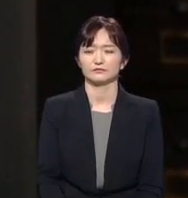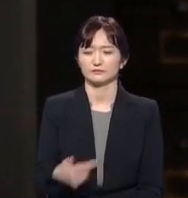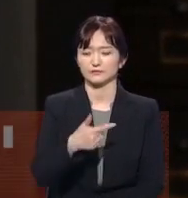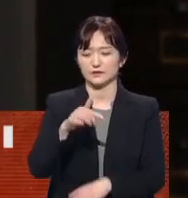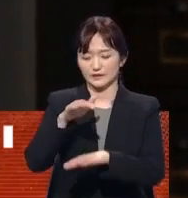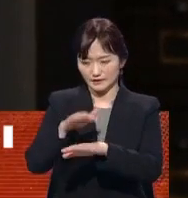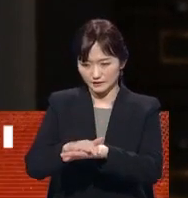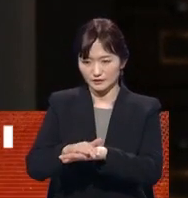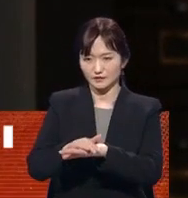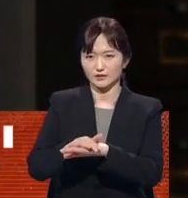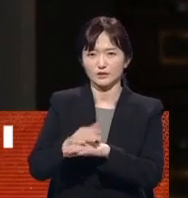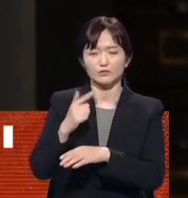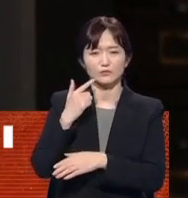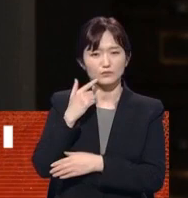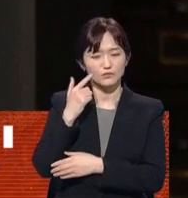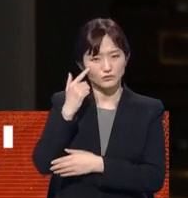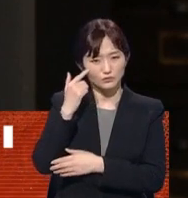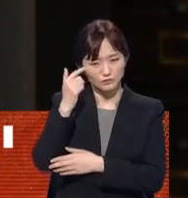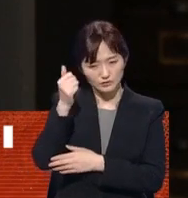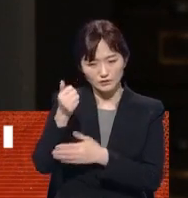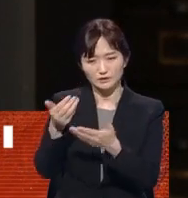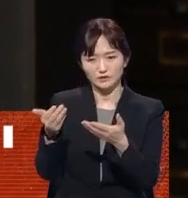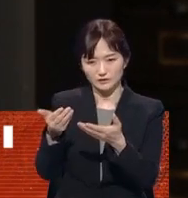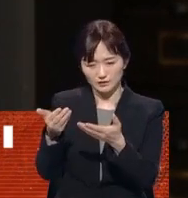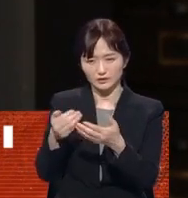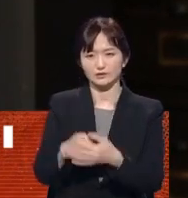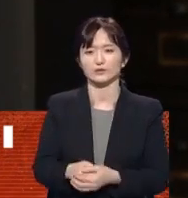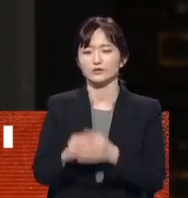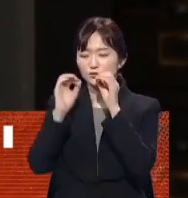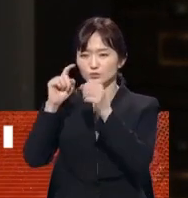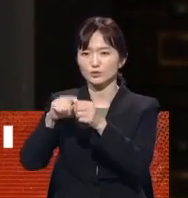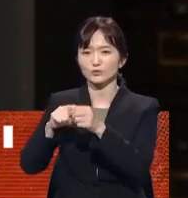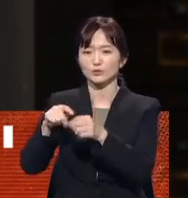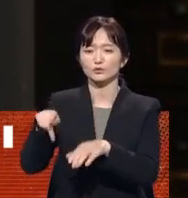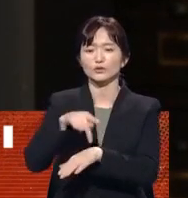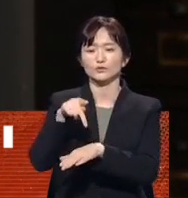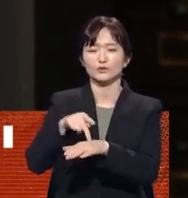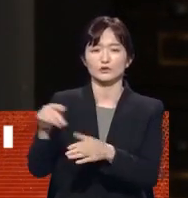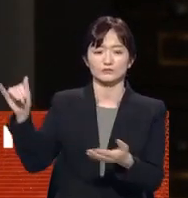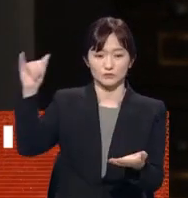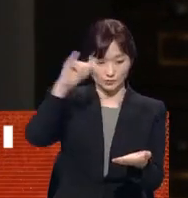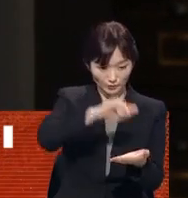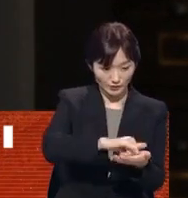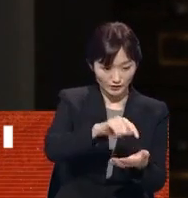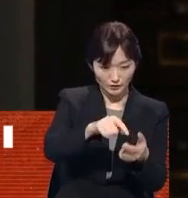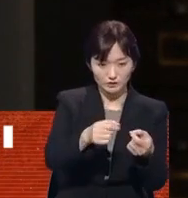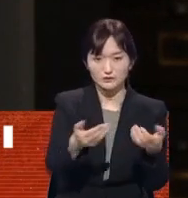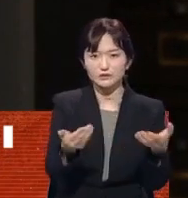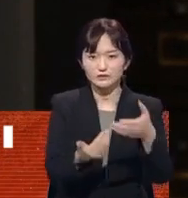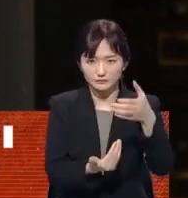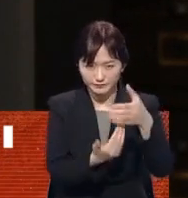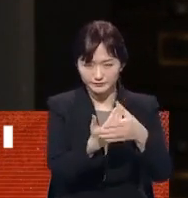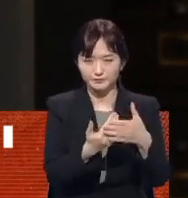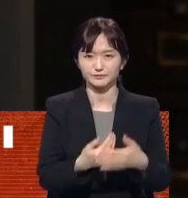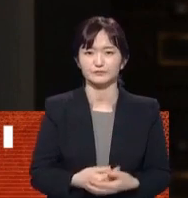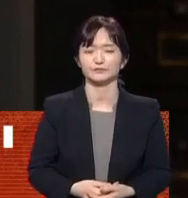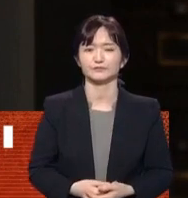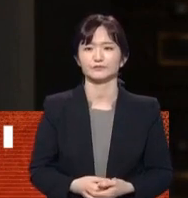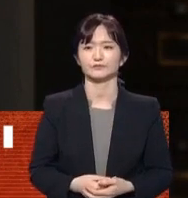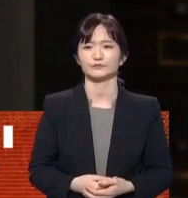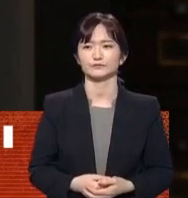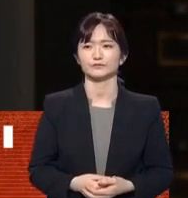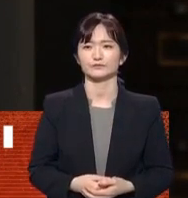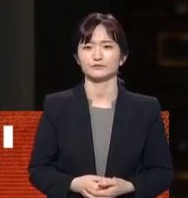목회를 하다가 부부가 같이 선교차 필리핀으로 건너갔는데 이런 일이 벌어진 겁니다 자 그런데이